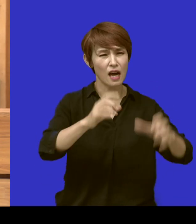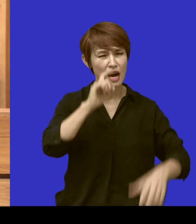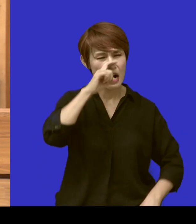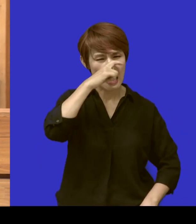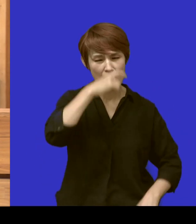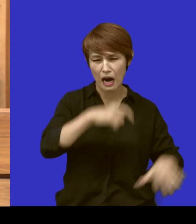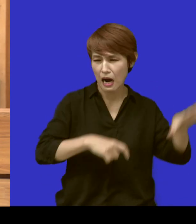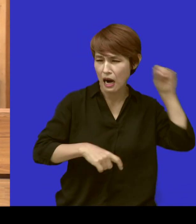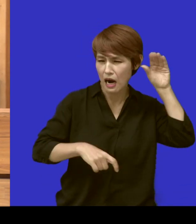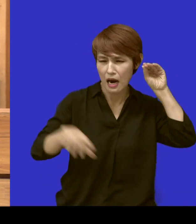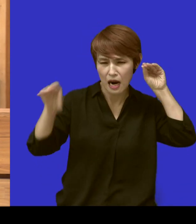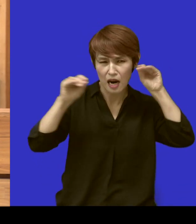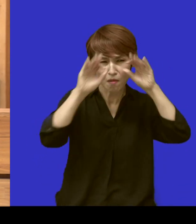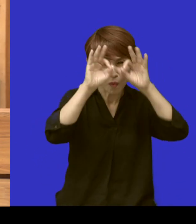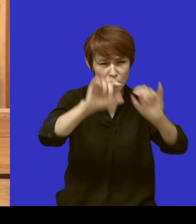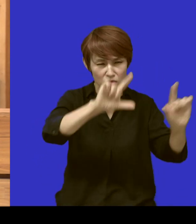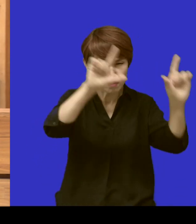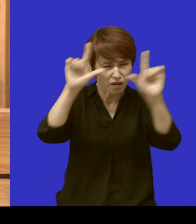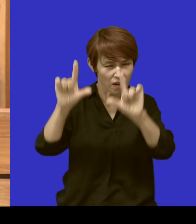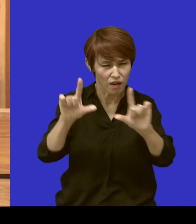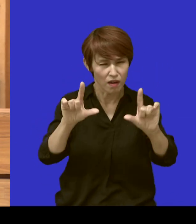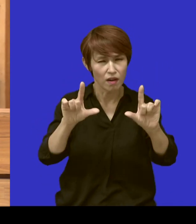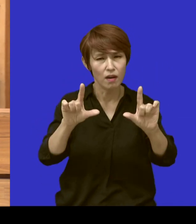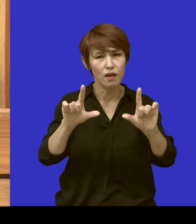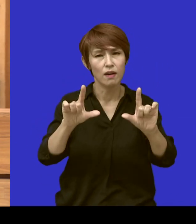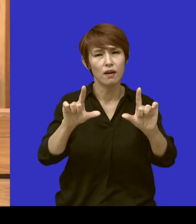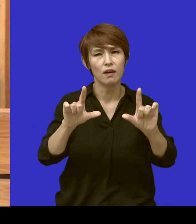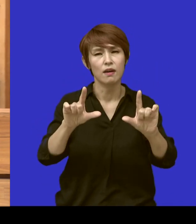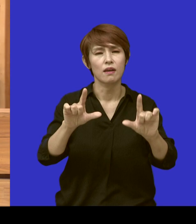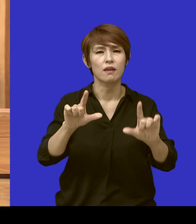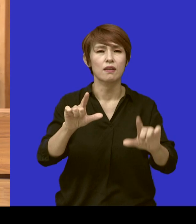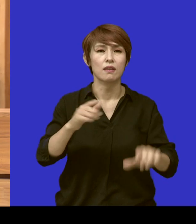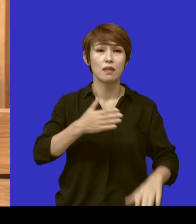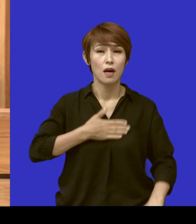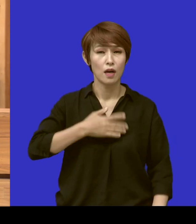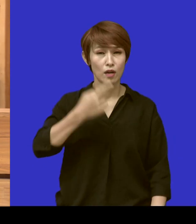보고 살아온 나의 눈과 귀는